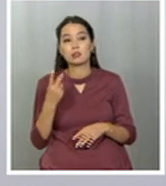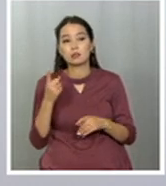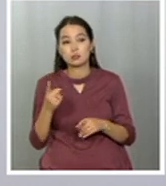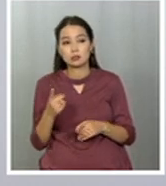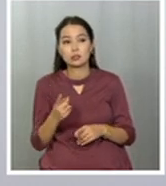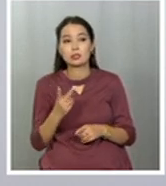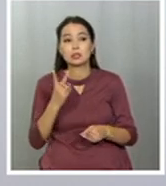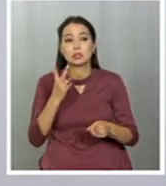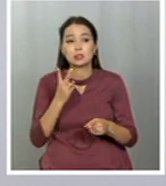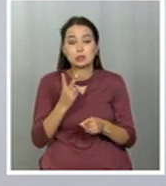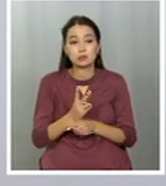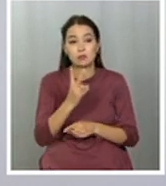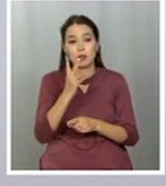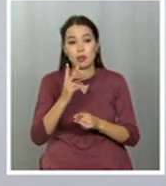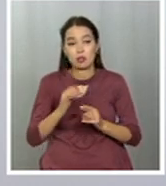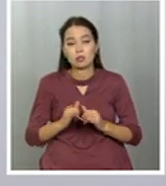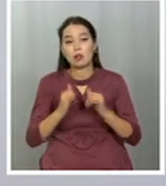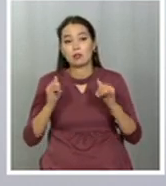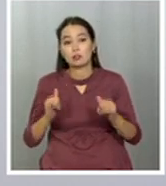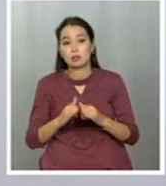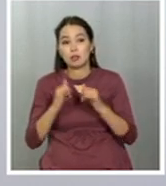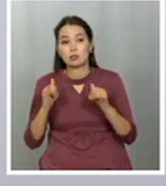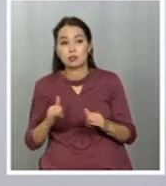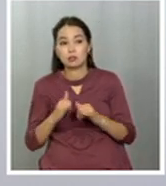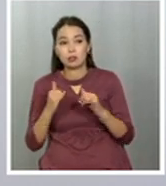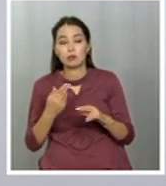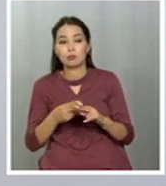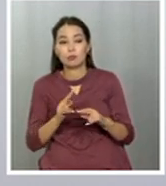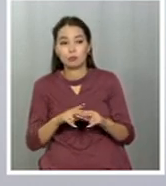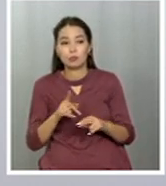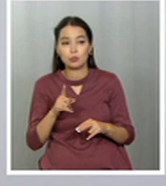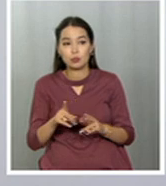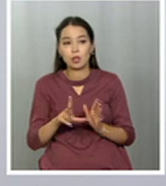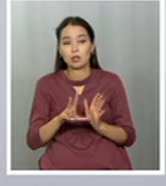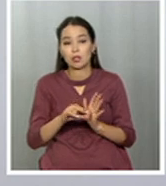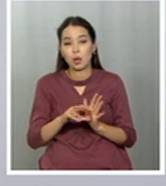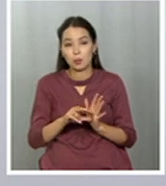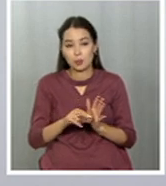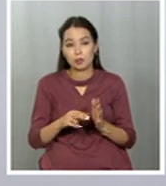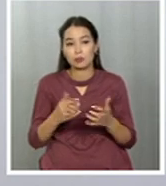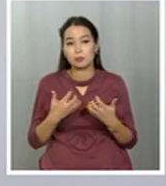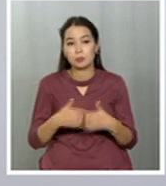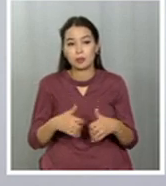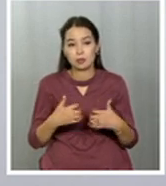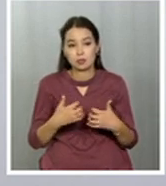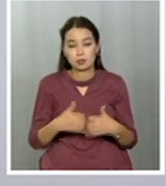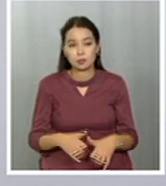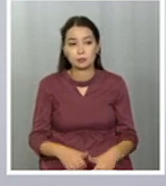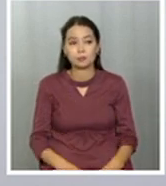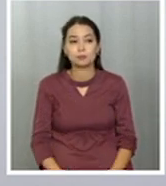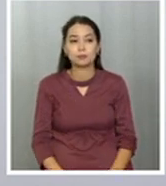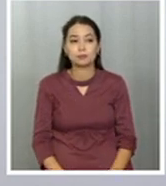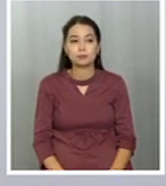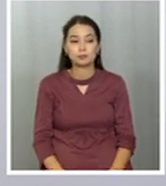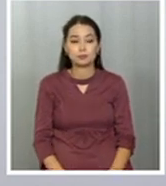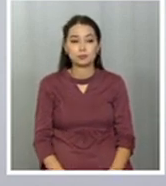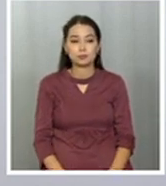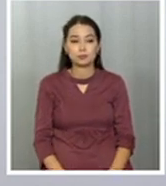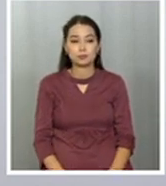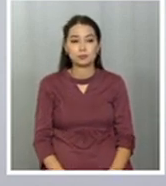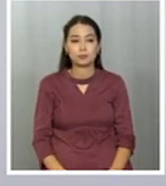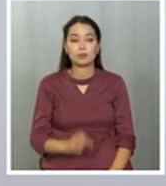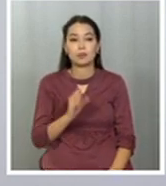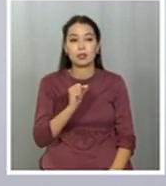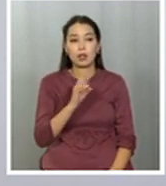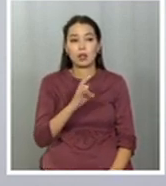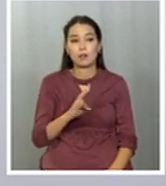екі есеге артып отырғандықтан бұл бізде геометриялық прогрессия. Келесі сұрағымыз